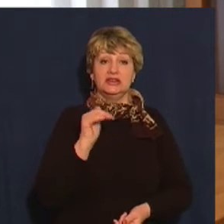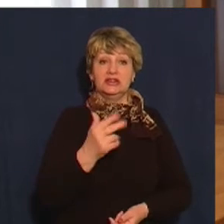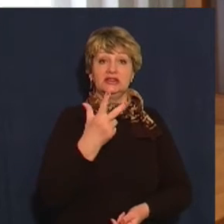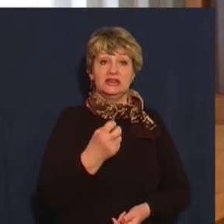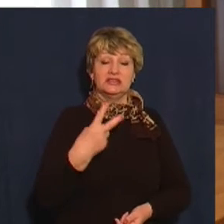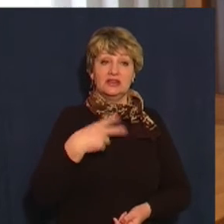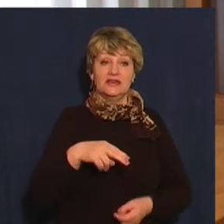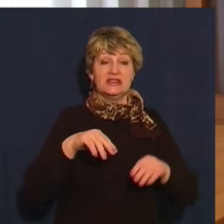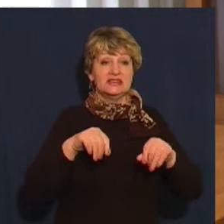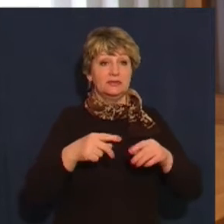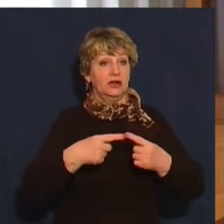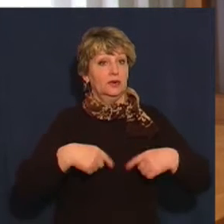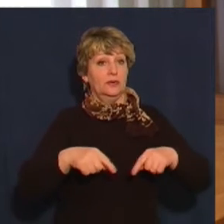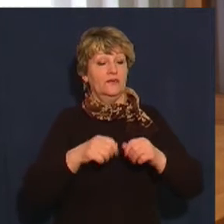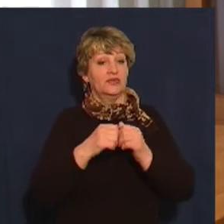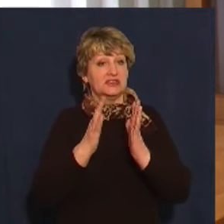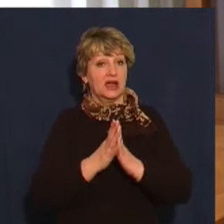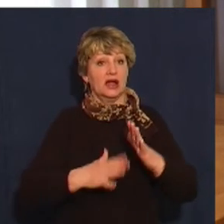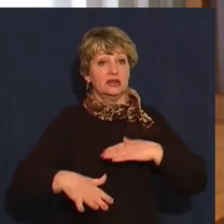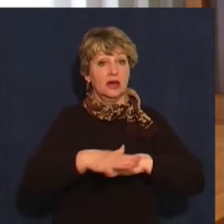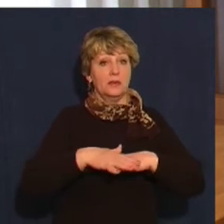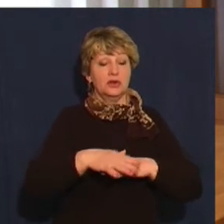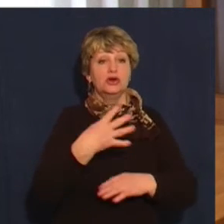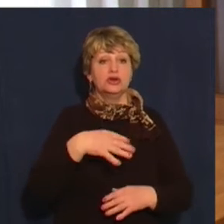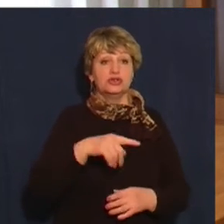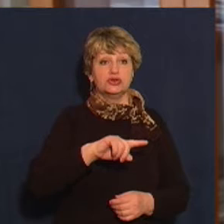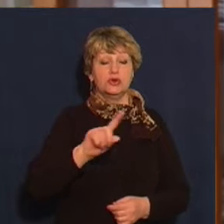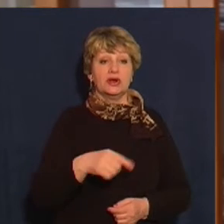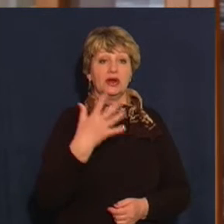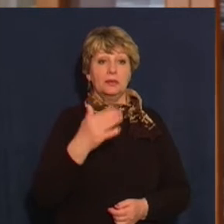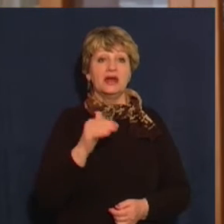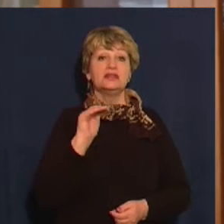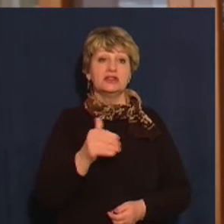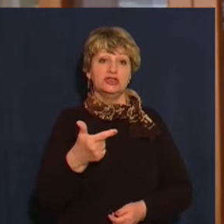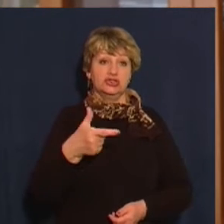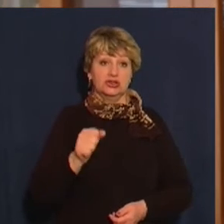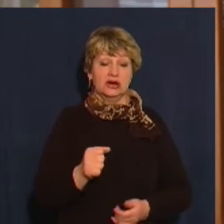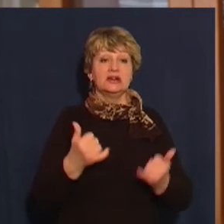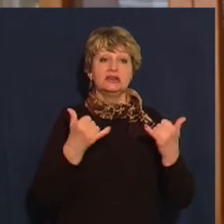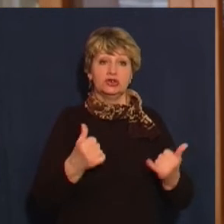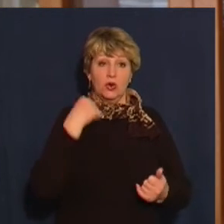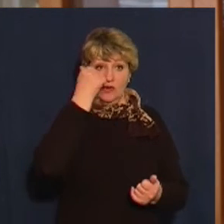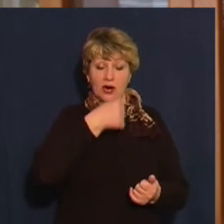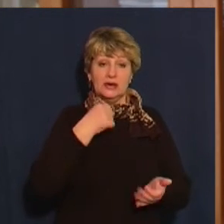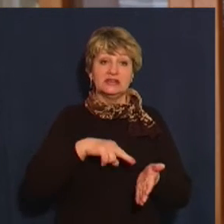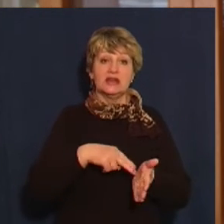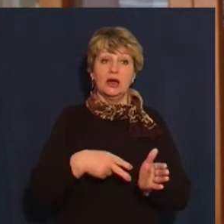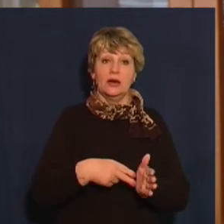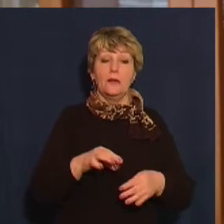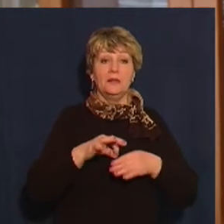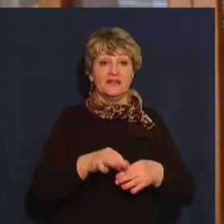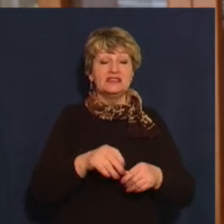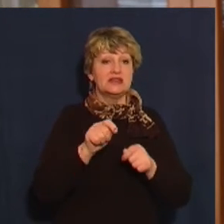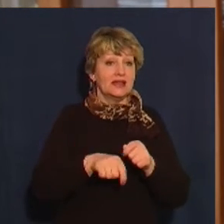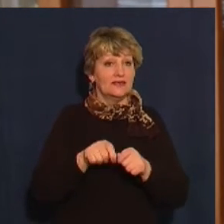4320 земельних ділянок загальною площею майже 40,5 тисяч гектарів. На цей рік головним управлінням заплановано провести